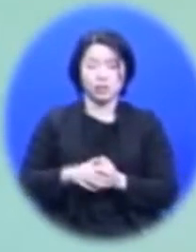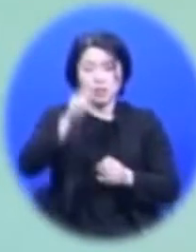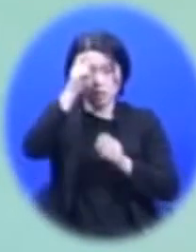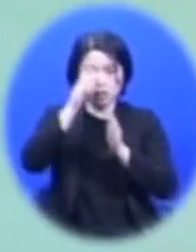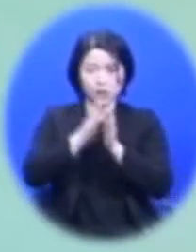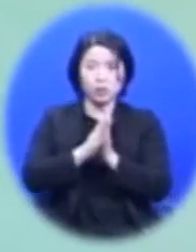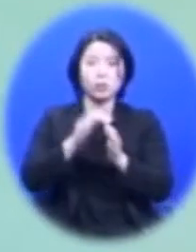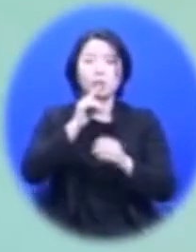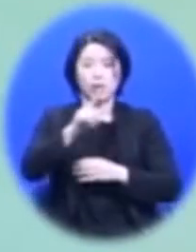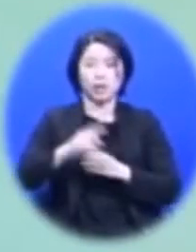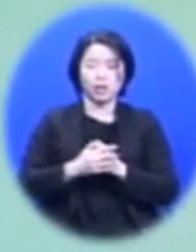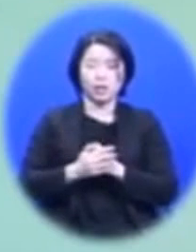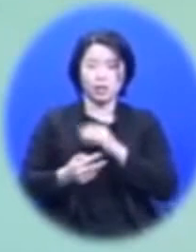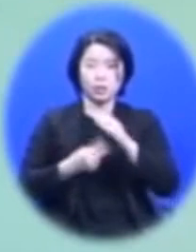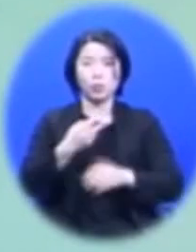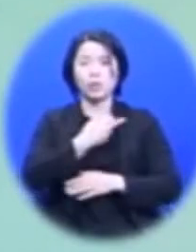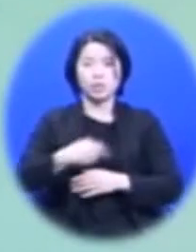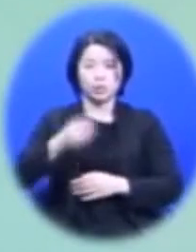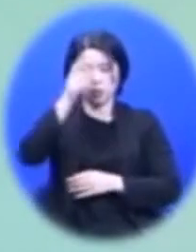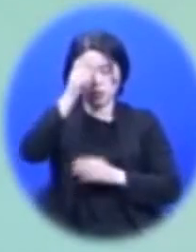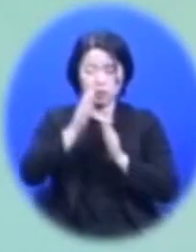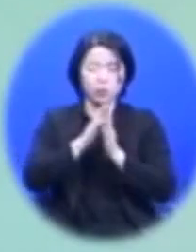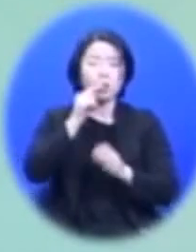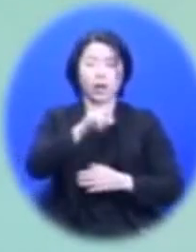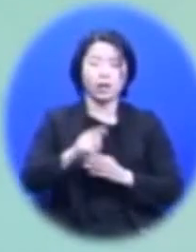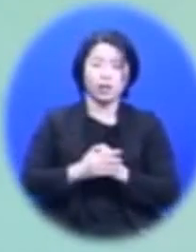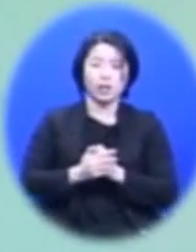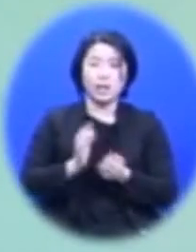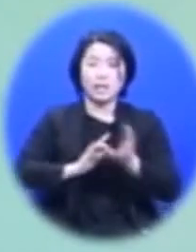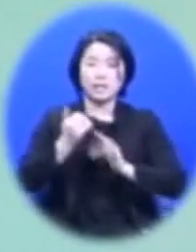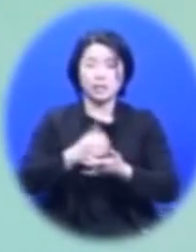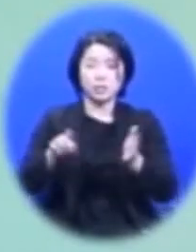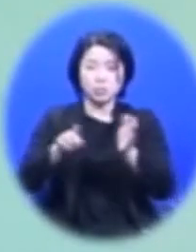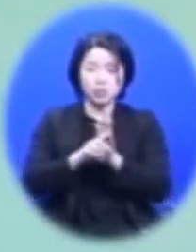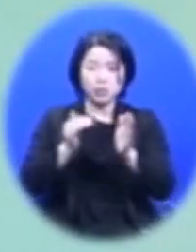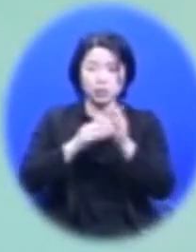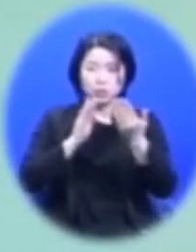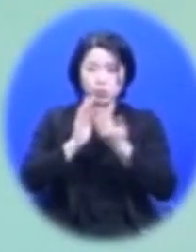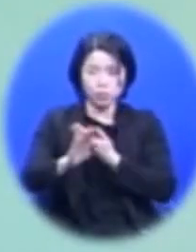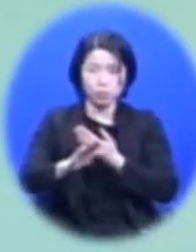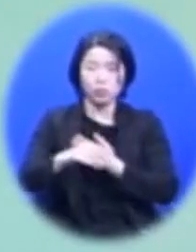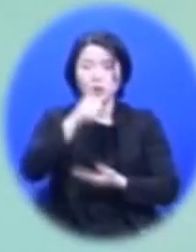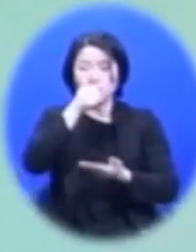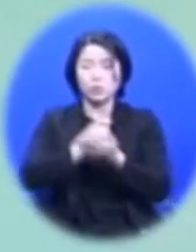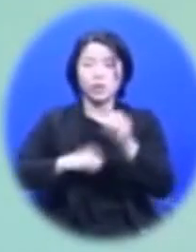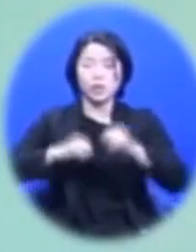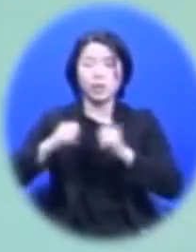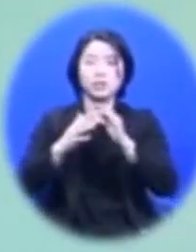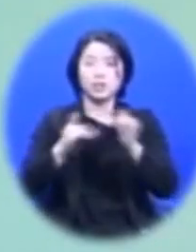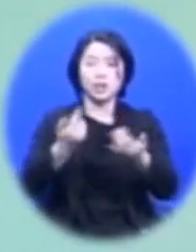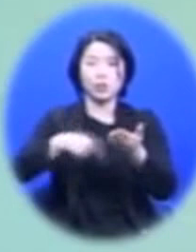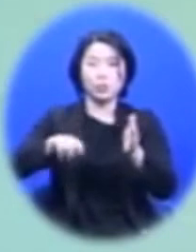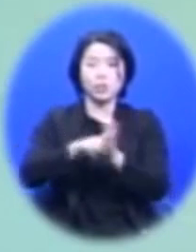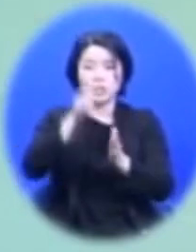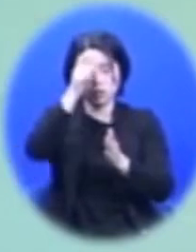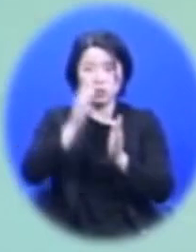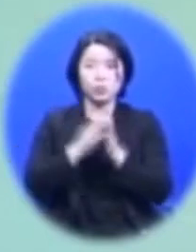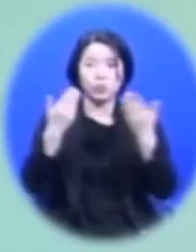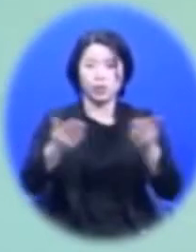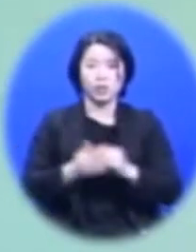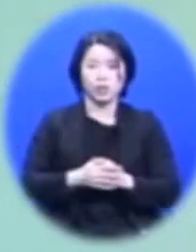기도하라고 그랬잖아요. 요한사도가 예수를 믿고도 죄 짓는 사람 위에서 기도하라.